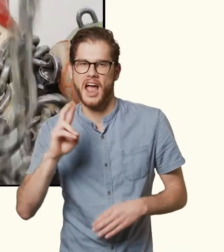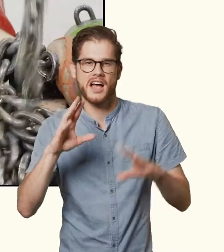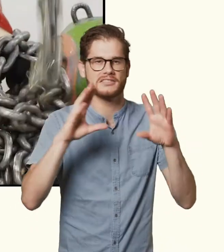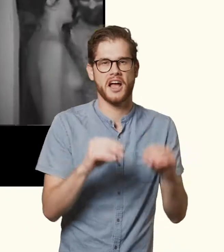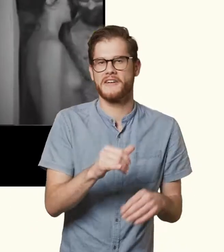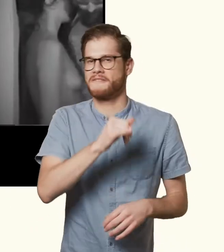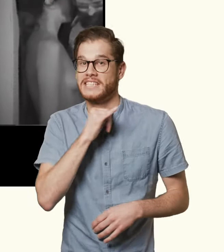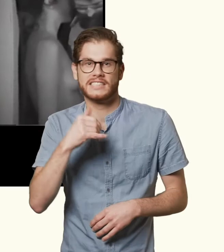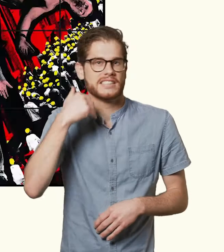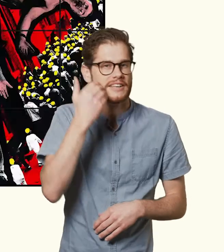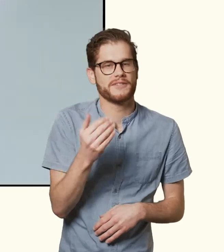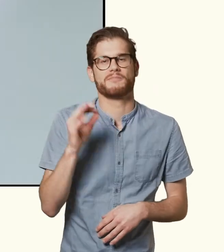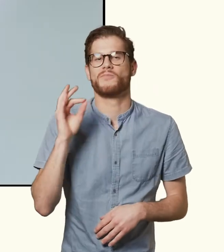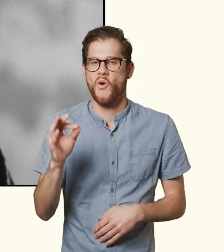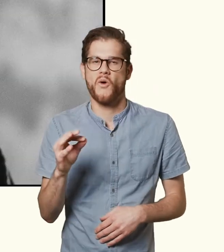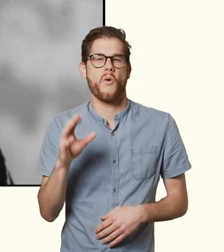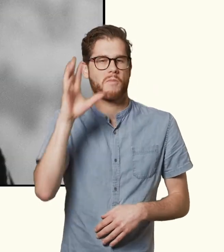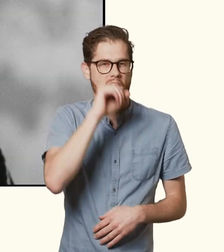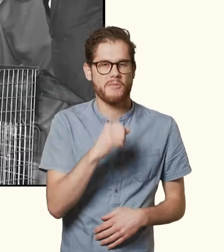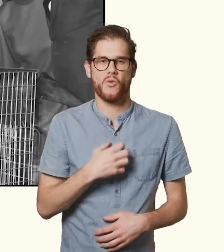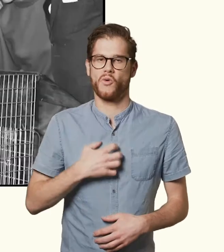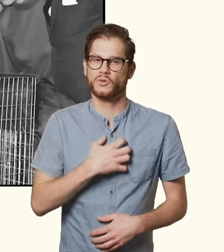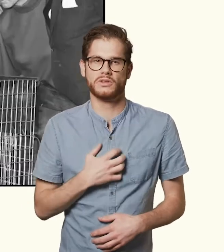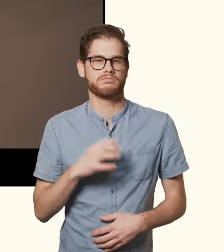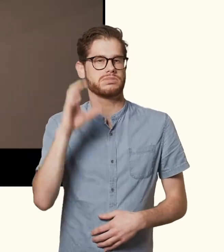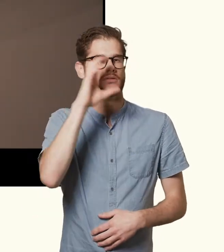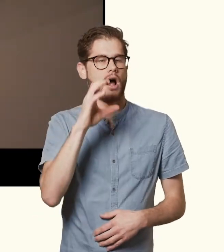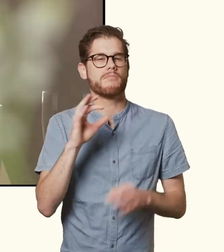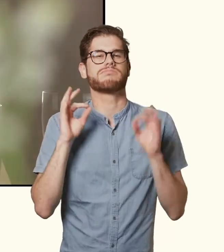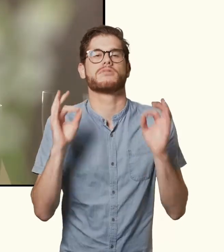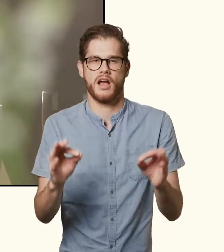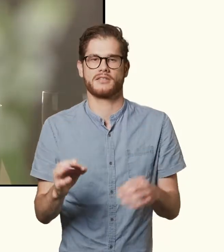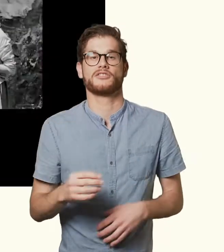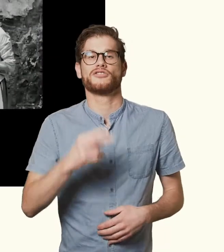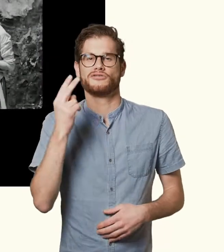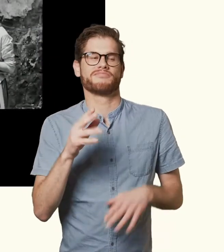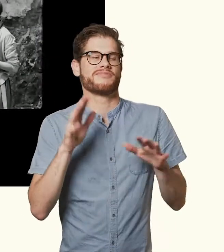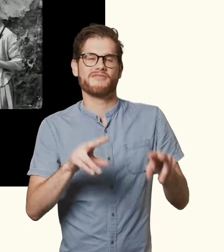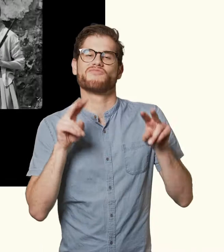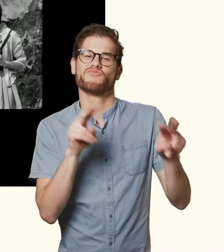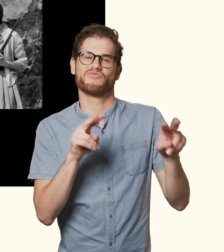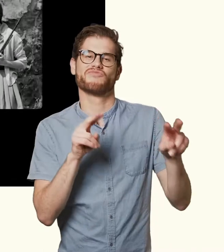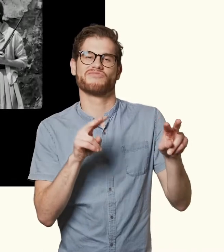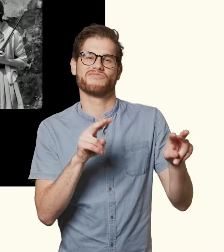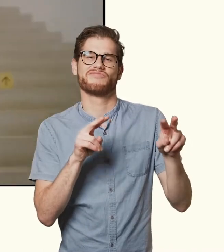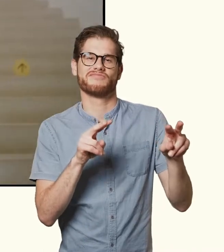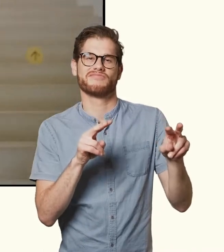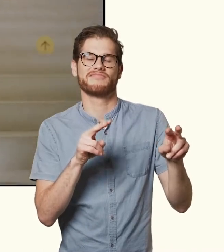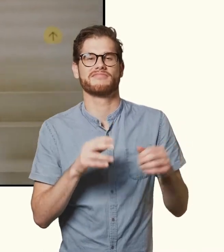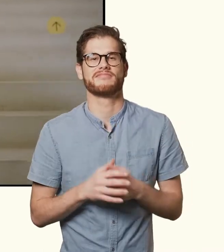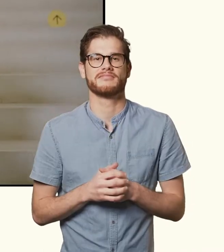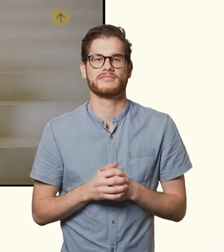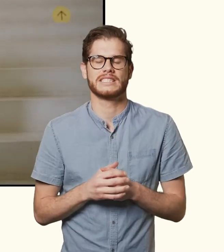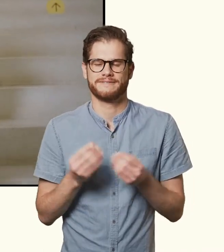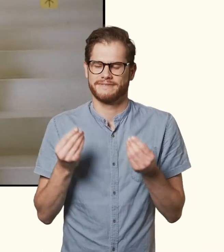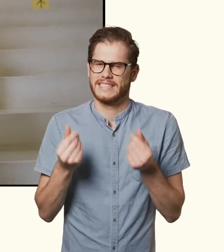kitsch, raar, zacht, vies, lief, mooi, onbegrijpelijk, ontroerend, bizar of prachtig. Hier kun je